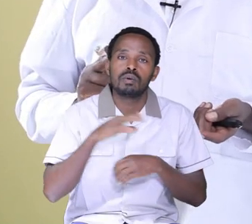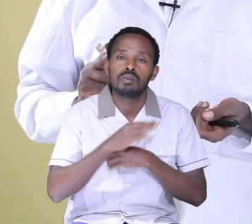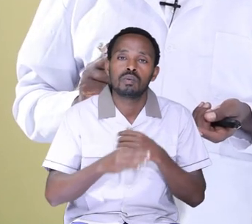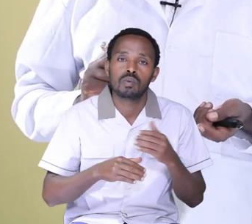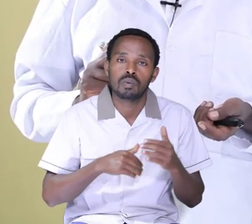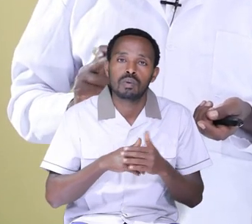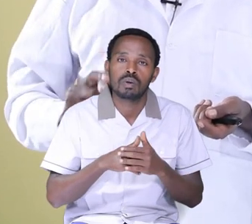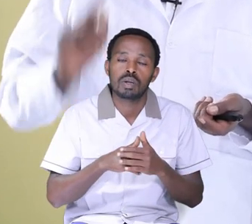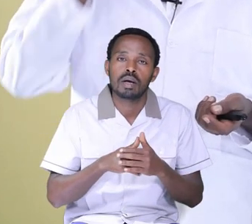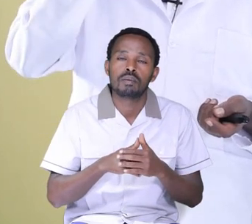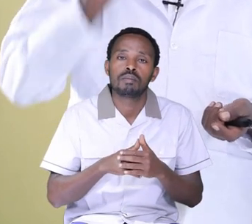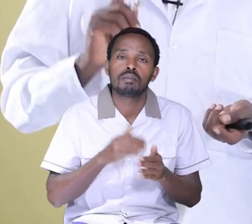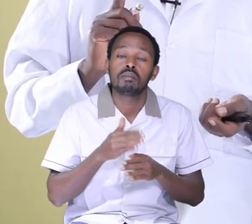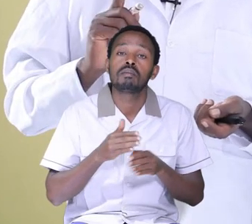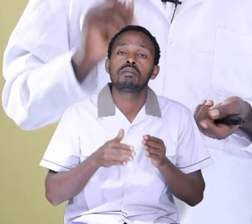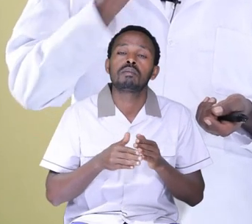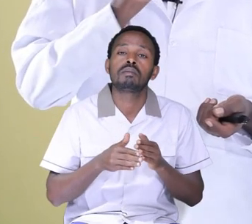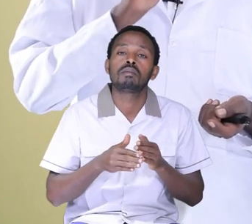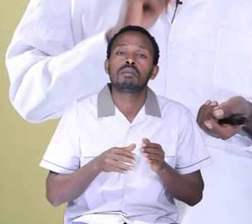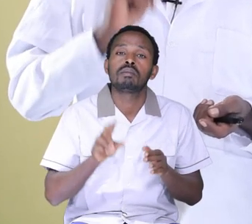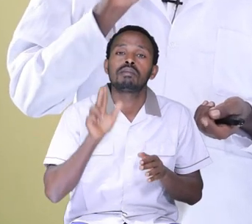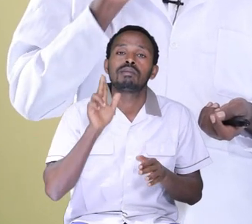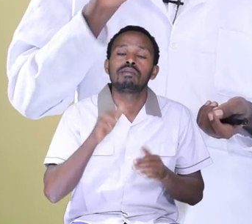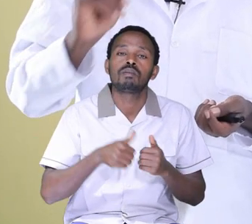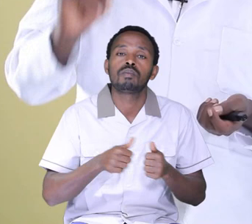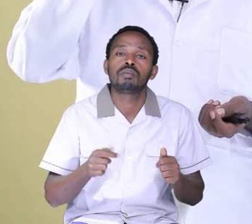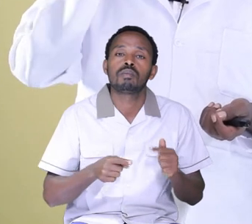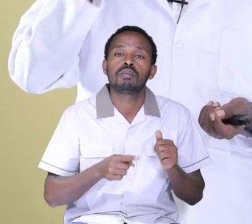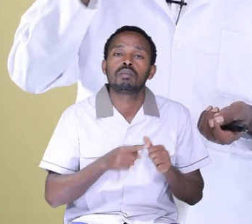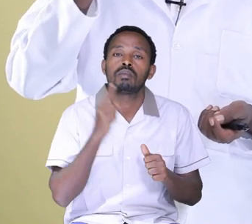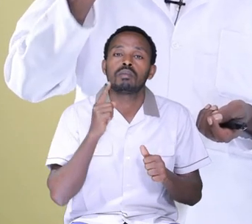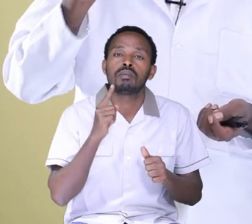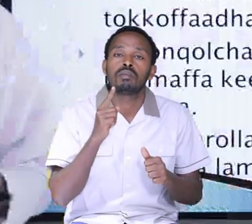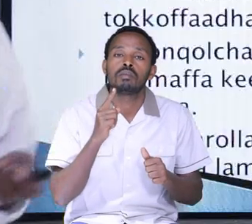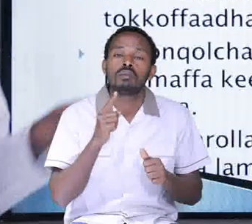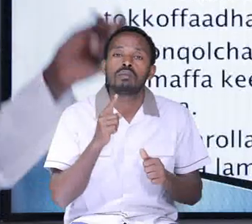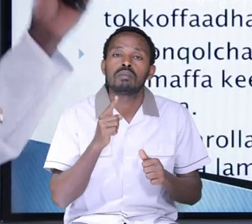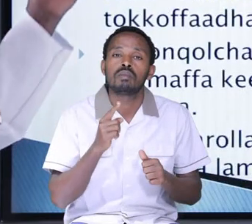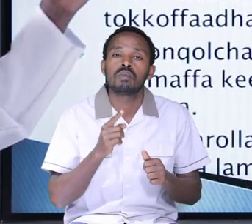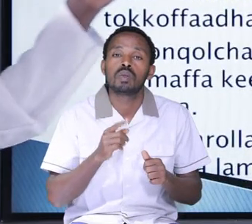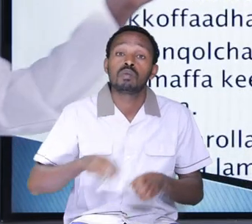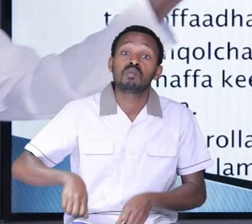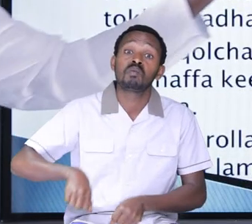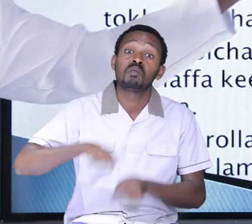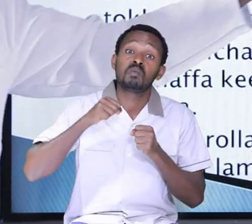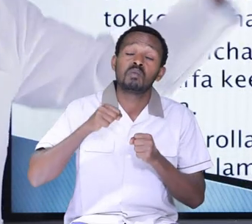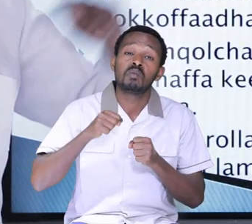qoodamu. Isaanis tokkoffaa irratti kan nuti ilaallu fonqolcha sadarkaa tokkoffaati.